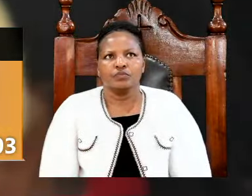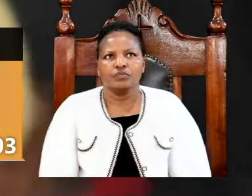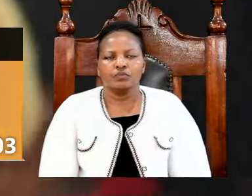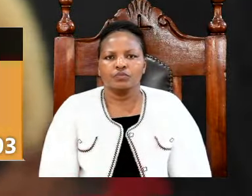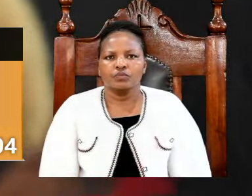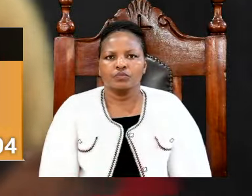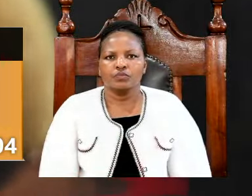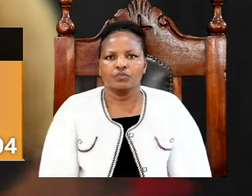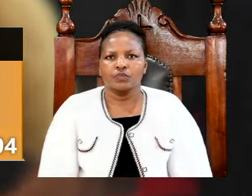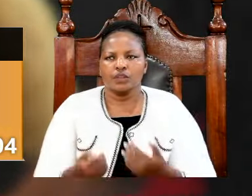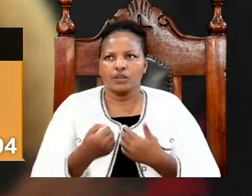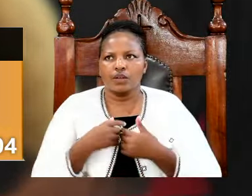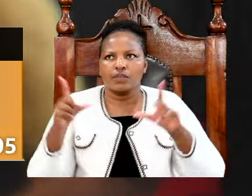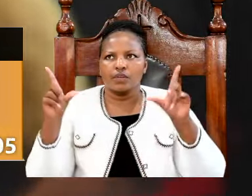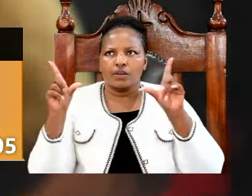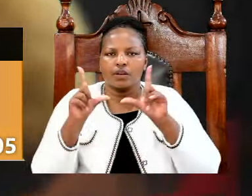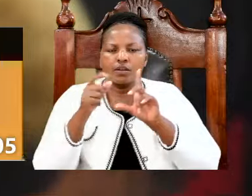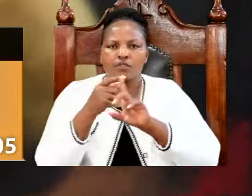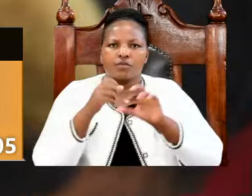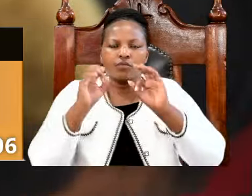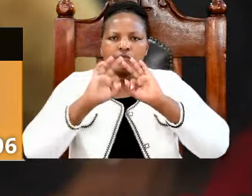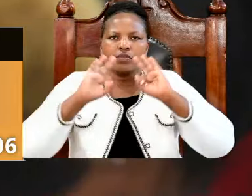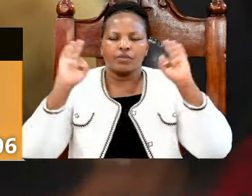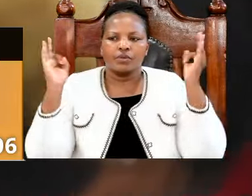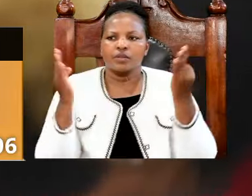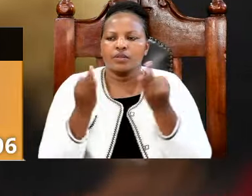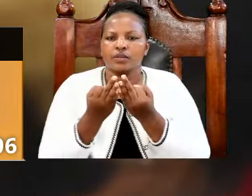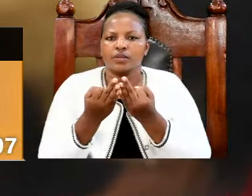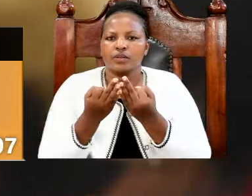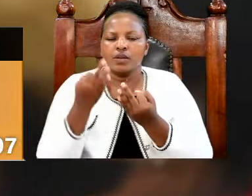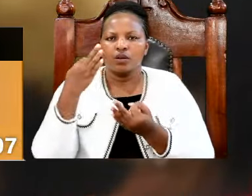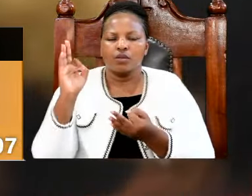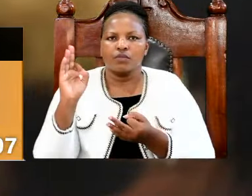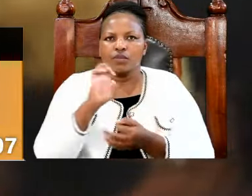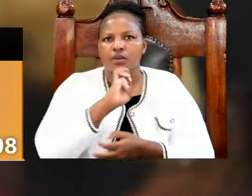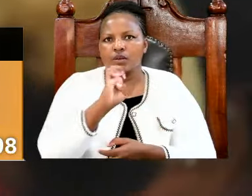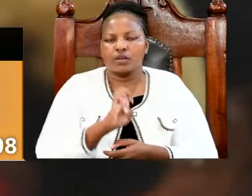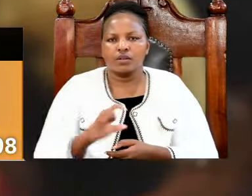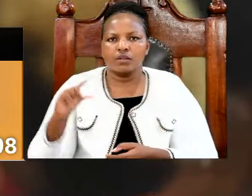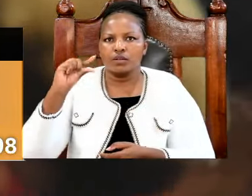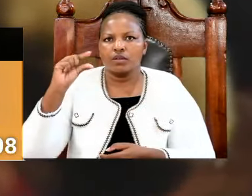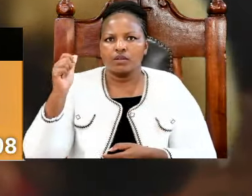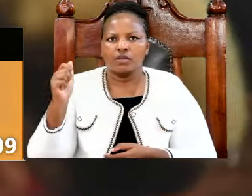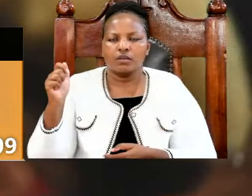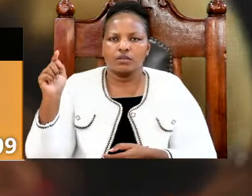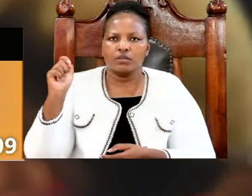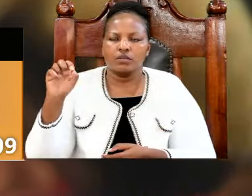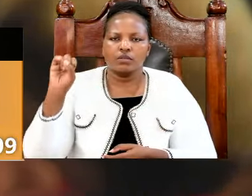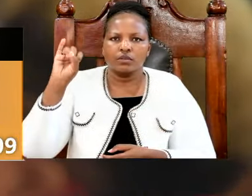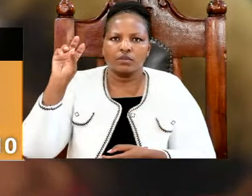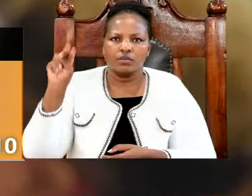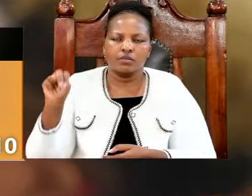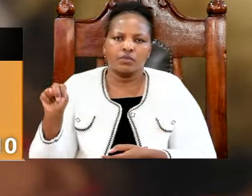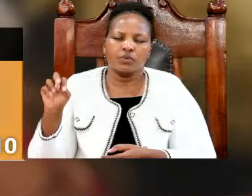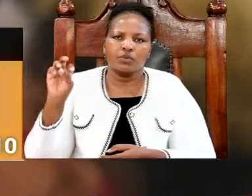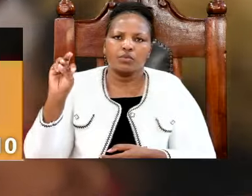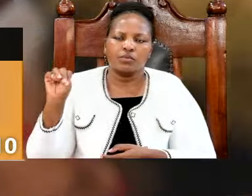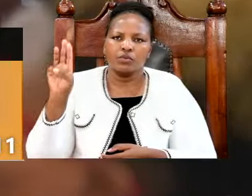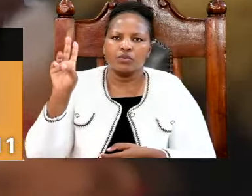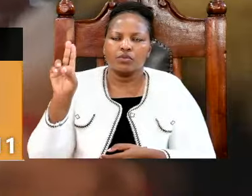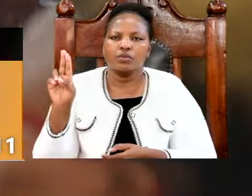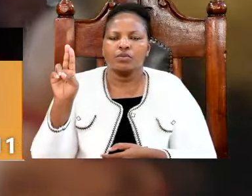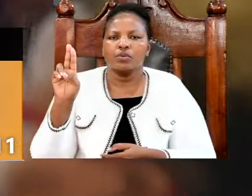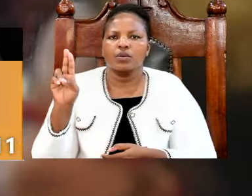Tuko na kada hapa kutoka kwa familia ya Elder Gatimu ambao wametoa shukurani hapa. Pia hizo